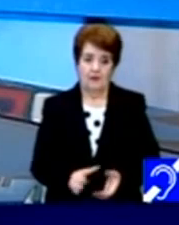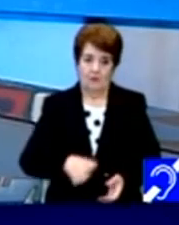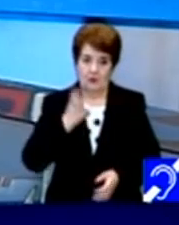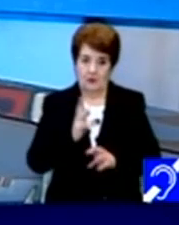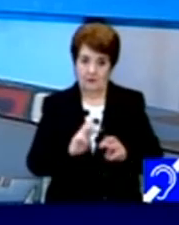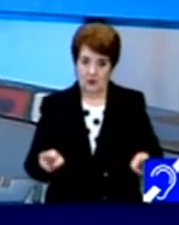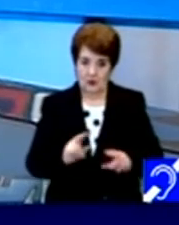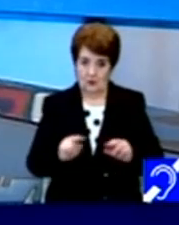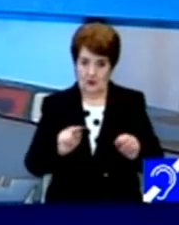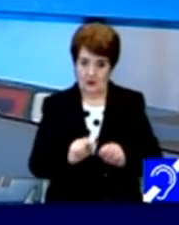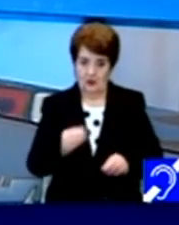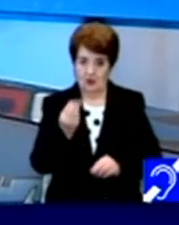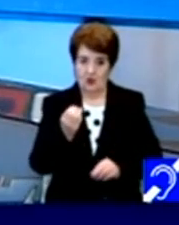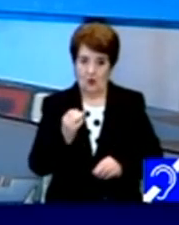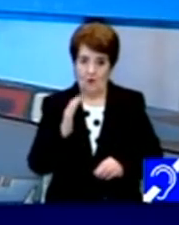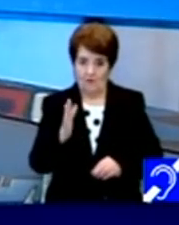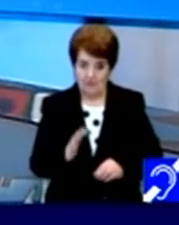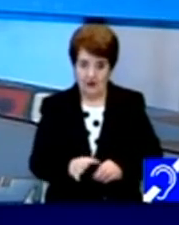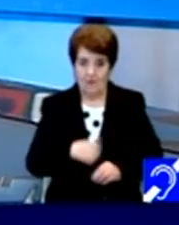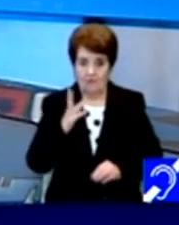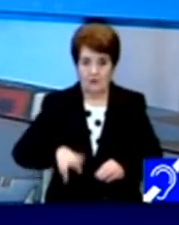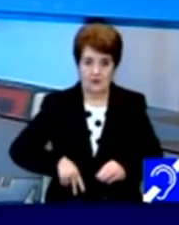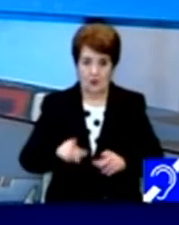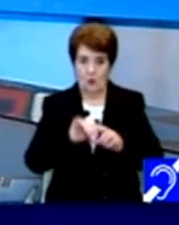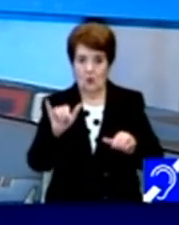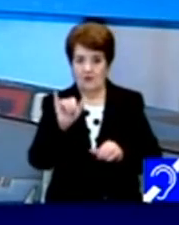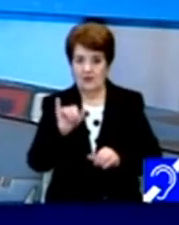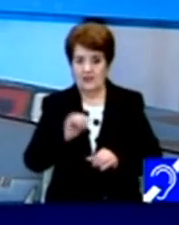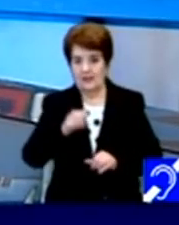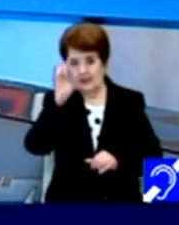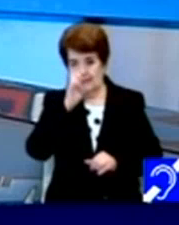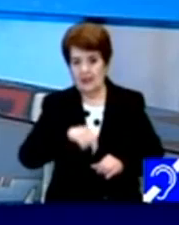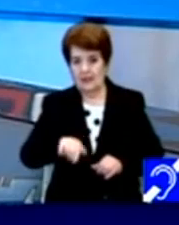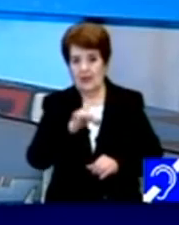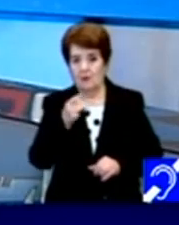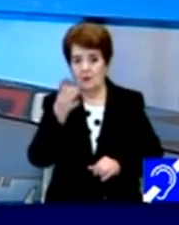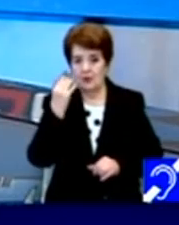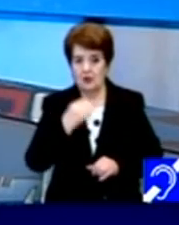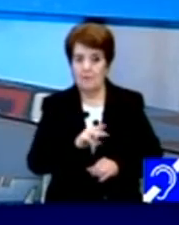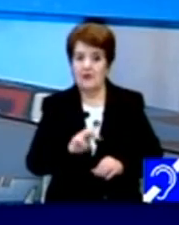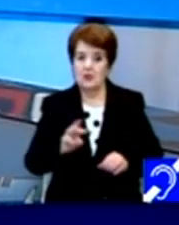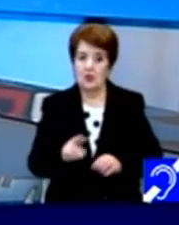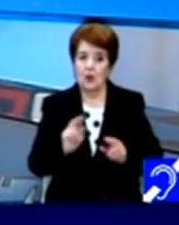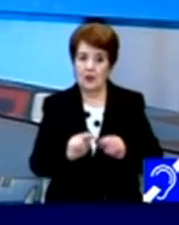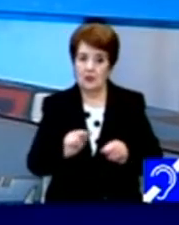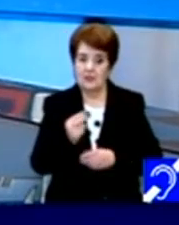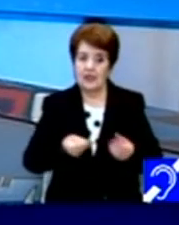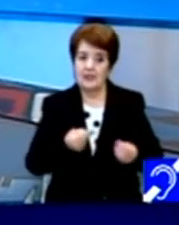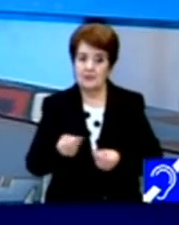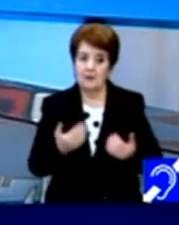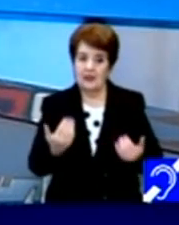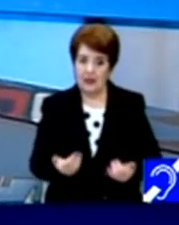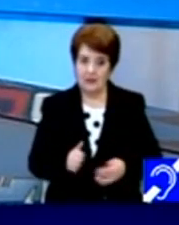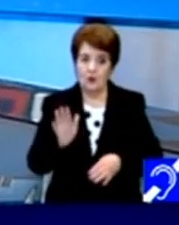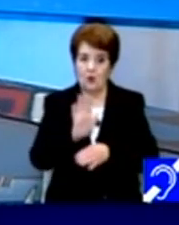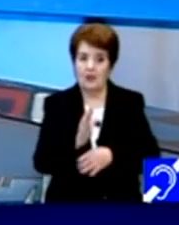ministru al educației Igor Șarov a devenit rector la Universitatea de Stat din Republica Moldova. Ministerul Educației a semnat astăzi un